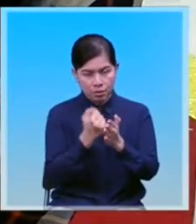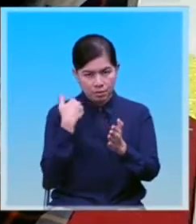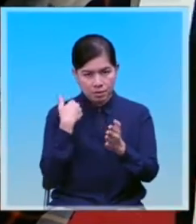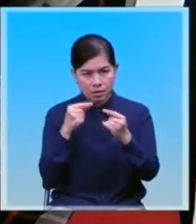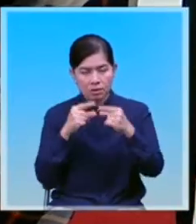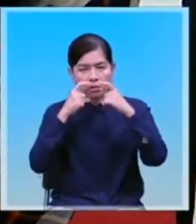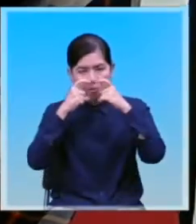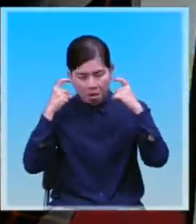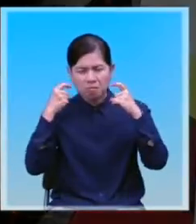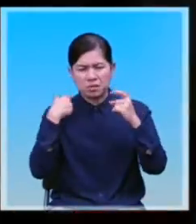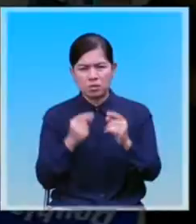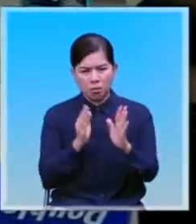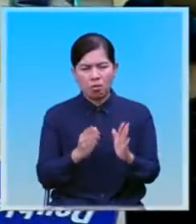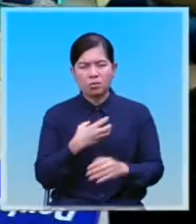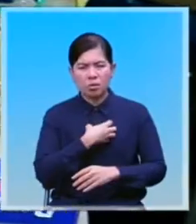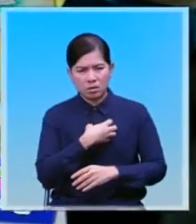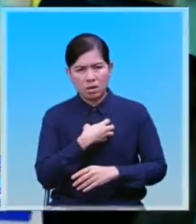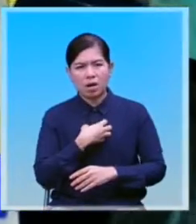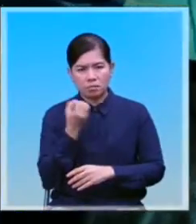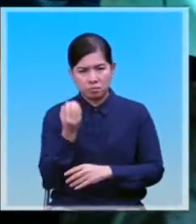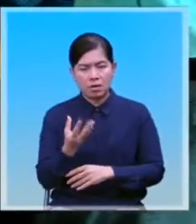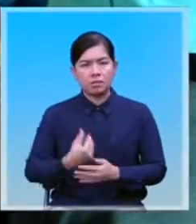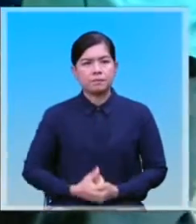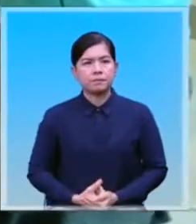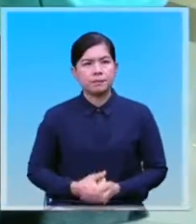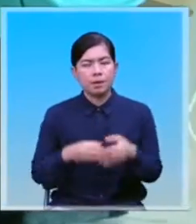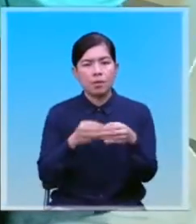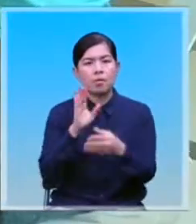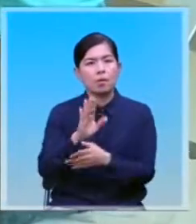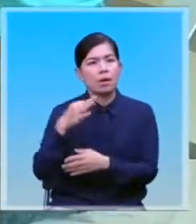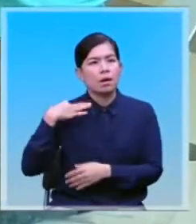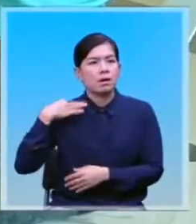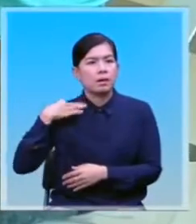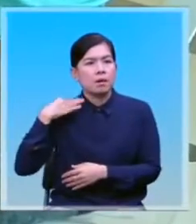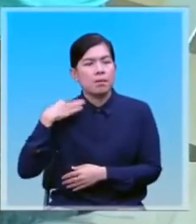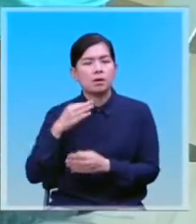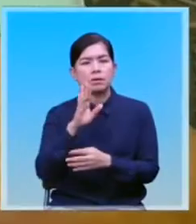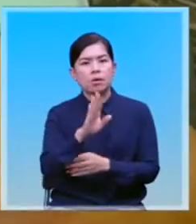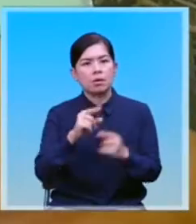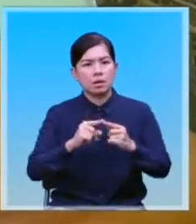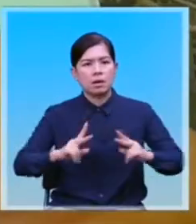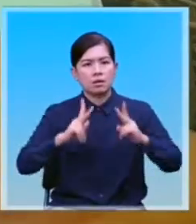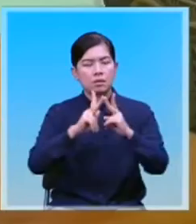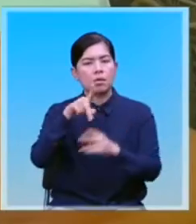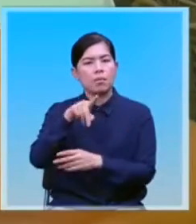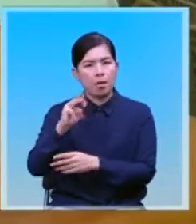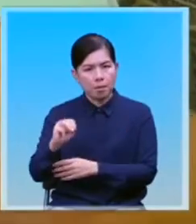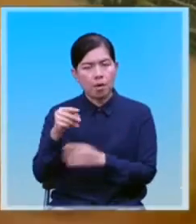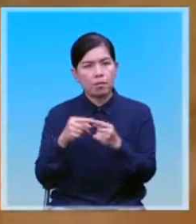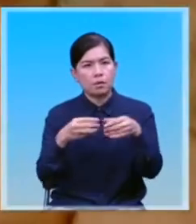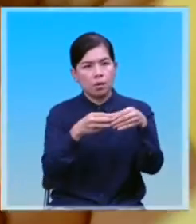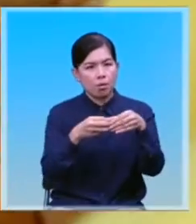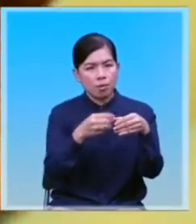การอีกเยอะนะคะแบบคนนี ้นอกจากนี้ยังมีอาสาสมัครพัฒนาสังคมและความมั่นคงของมนุษย์และกลุ่มจิตอาสา